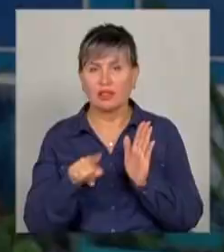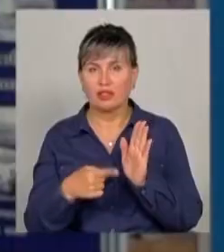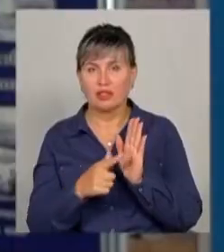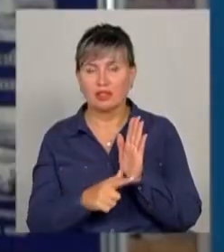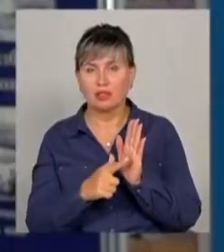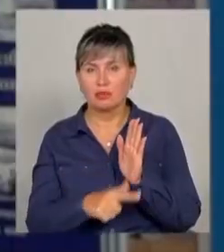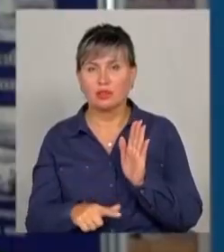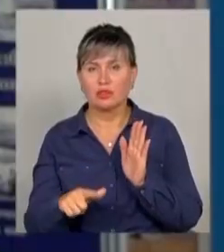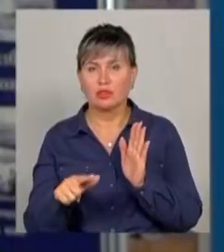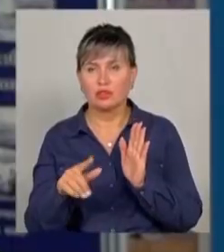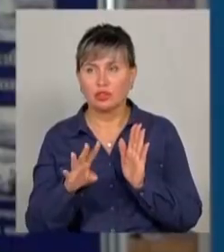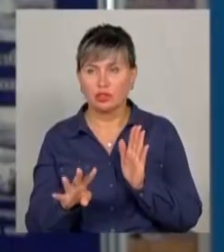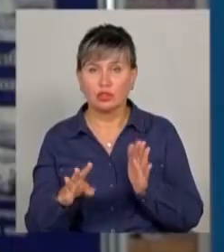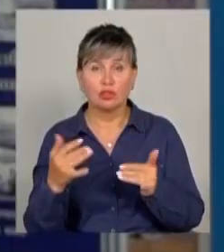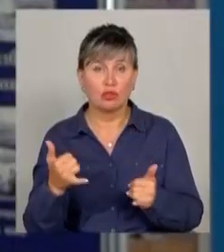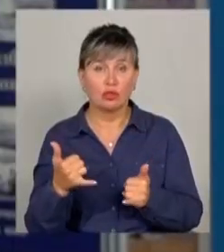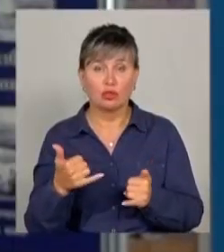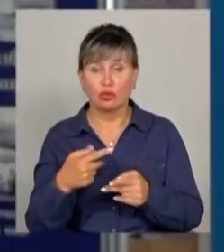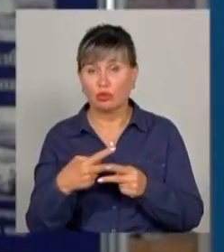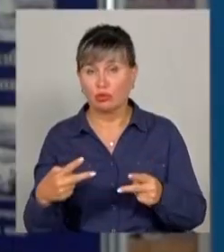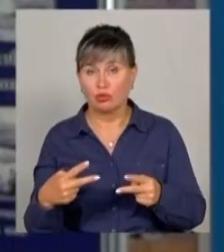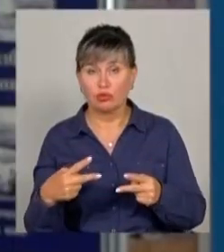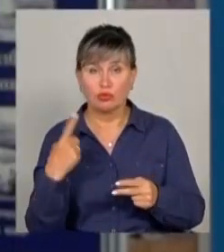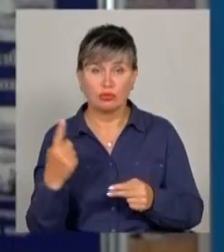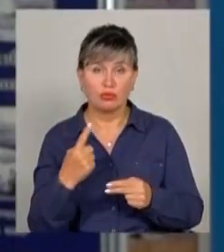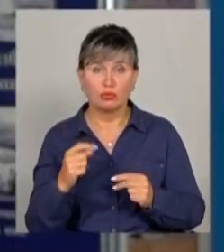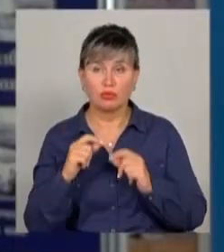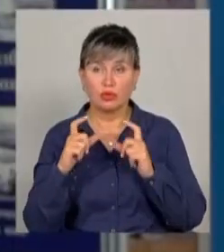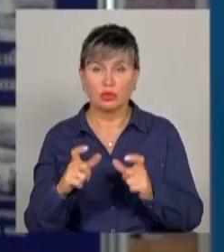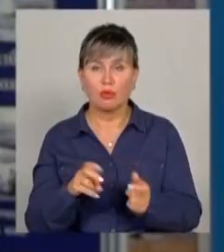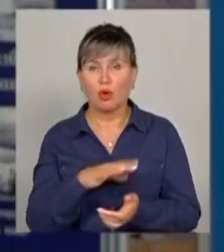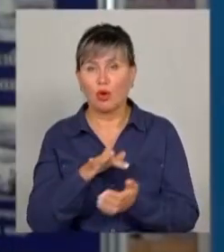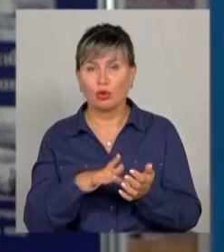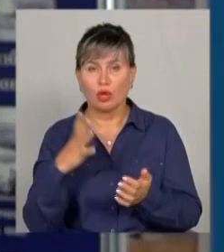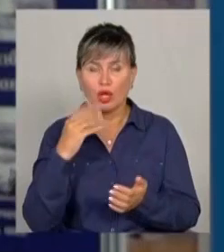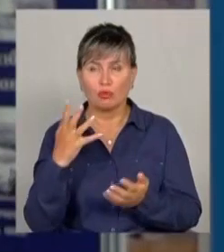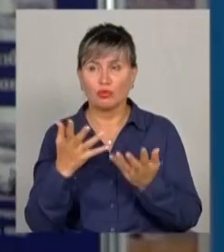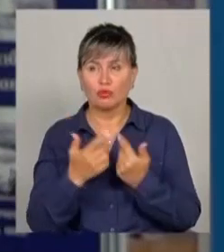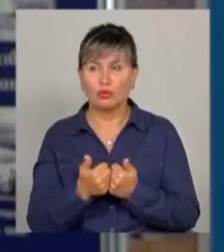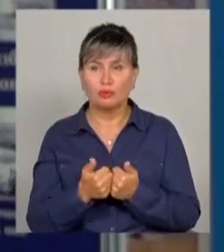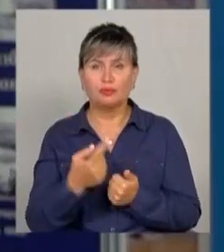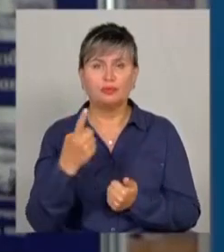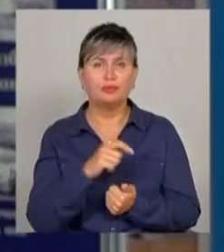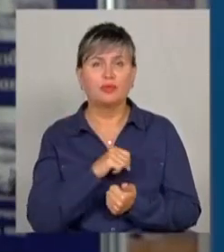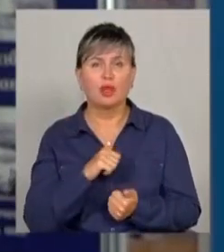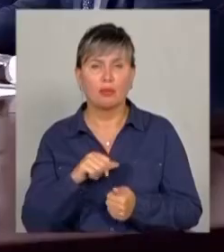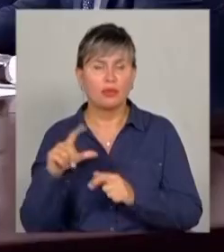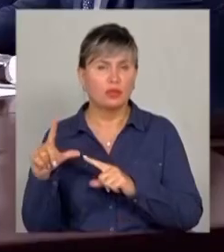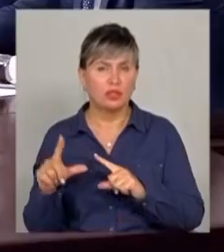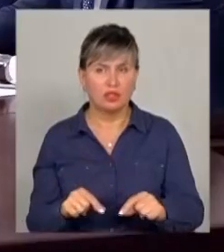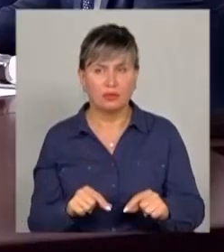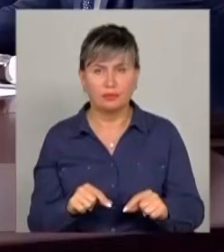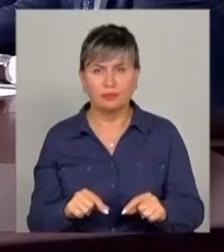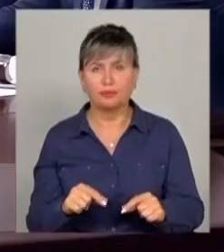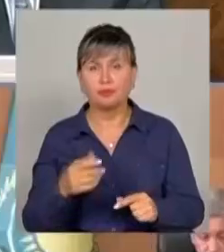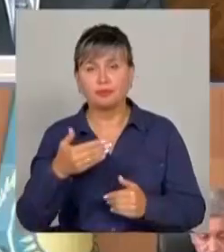тыин. Сегодняшний уровень тарифа и с учетом повышения тариф по городу Алматы считается одним из самых низких по стране. Ранее